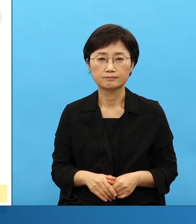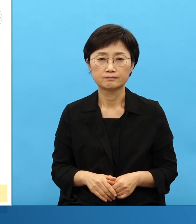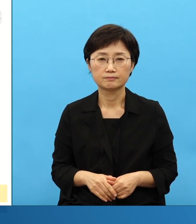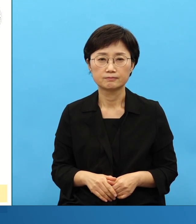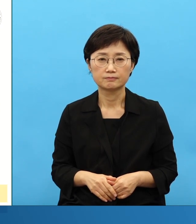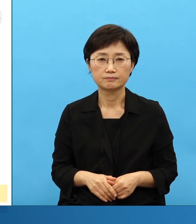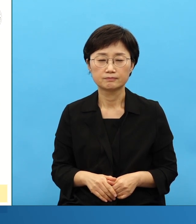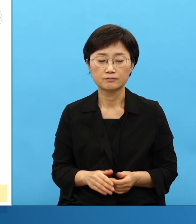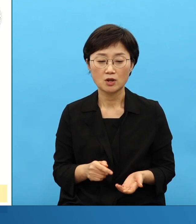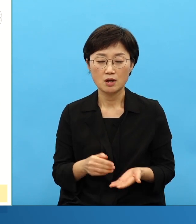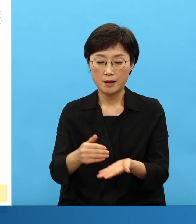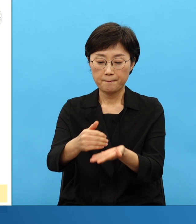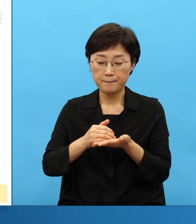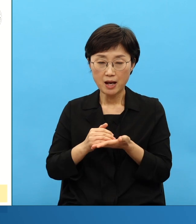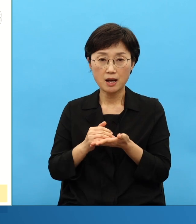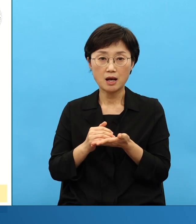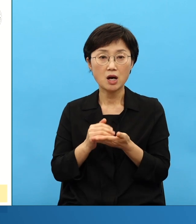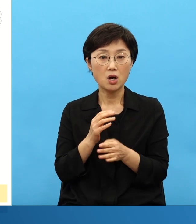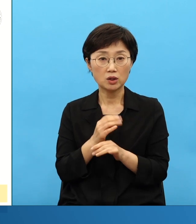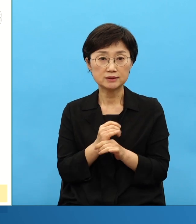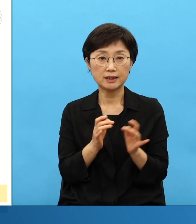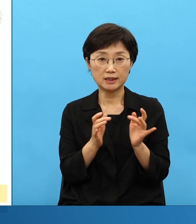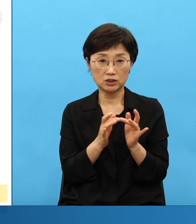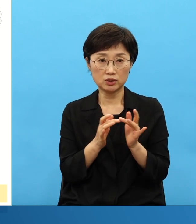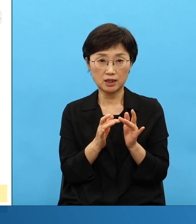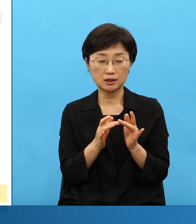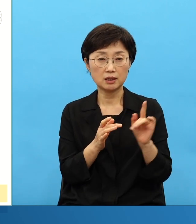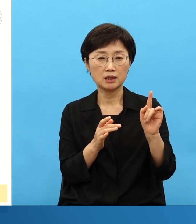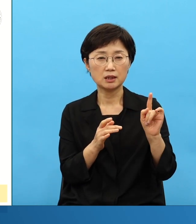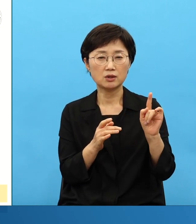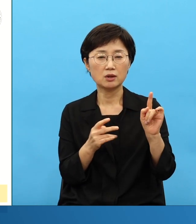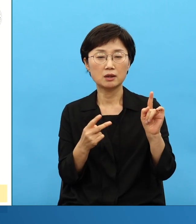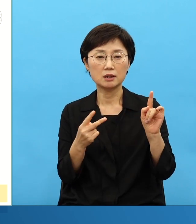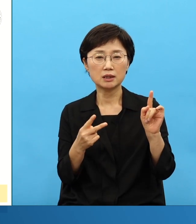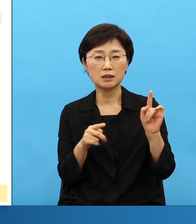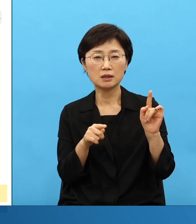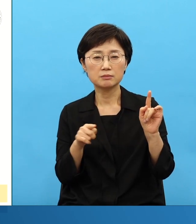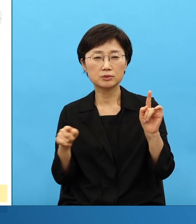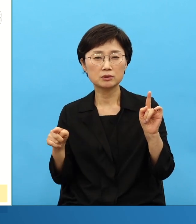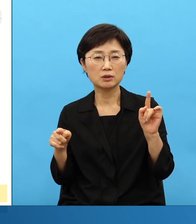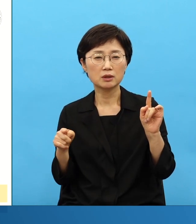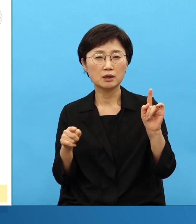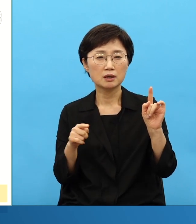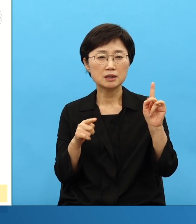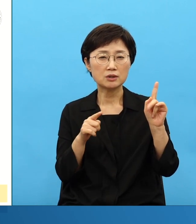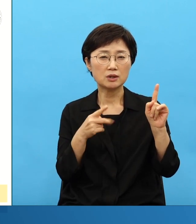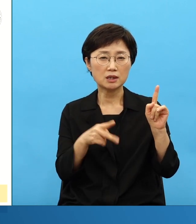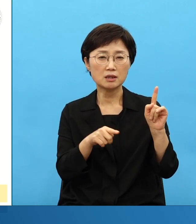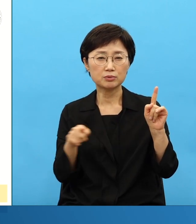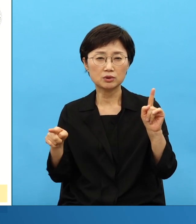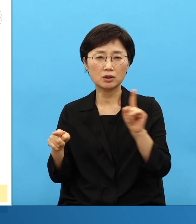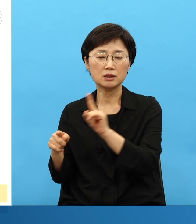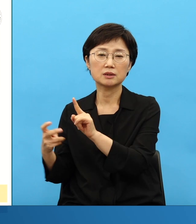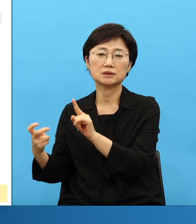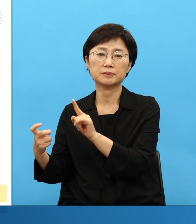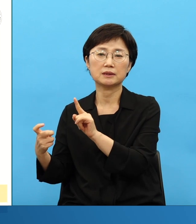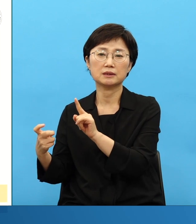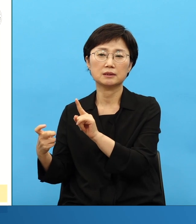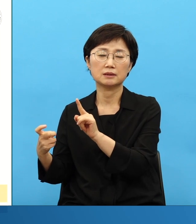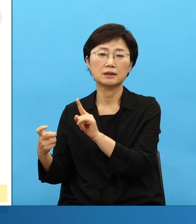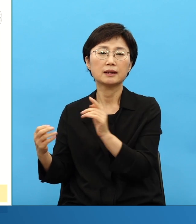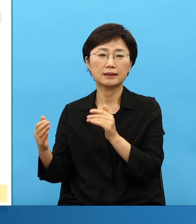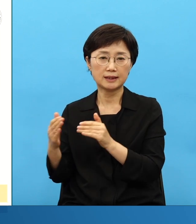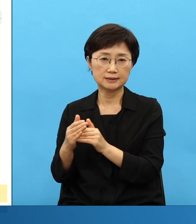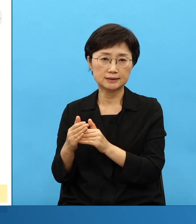작품 제출 기한은 온라인 제출은 1월 2일 월요일부터 12일 화요일 17시까지 위아.kr 게시판을